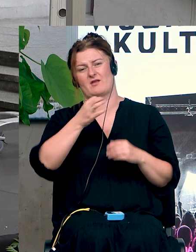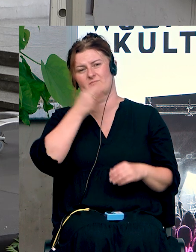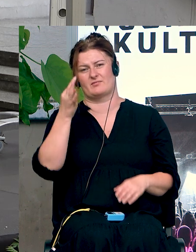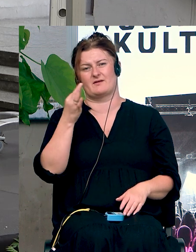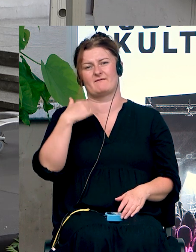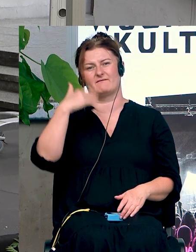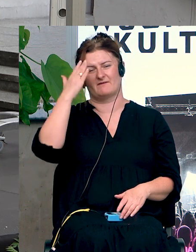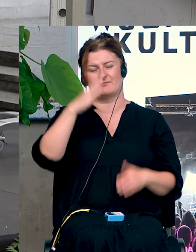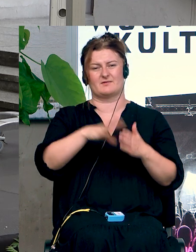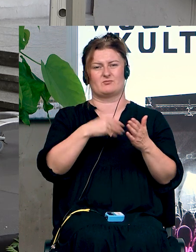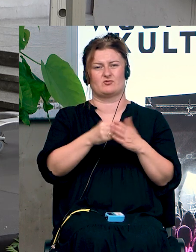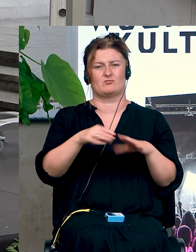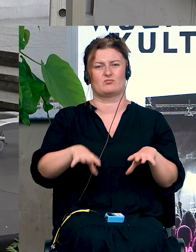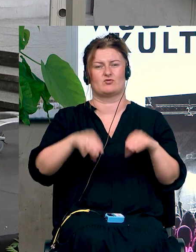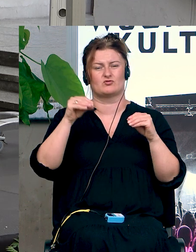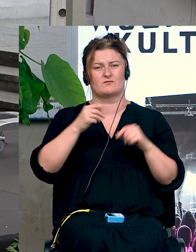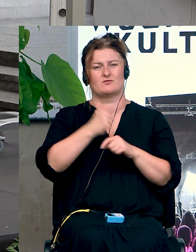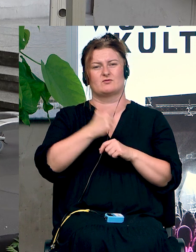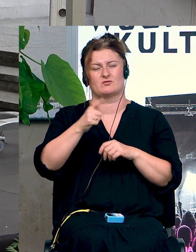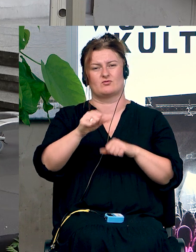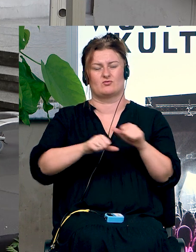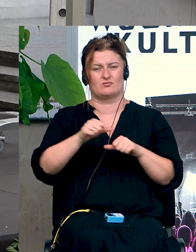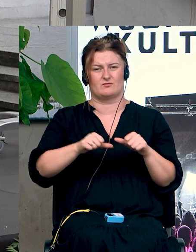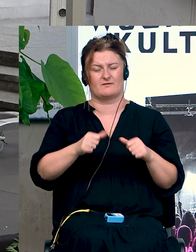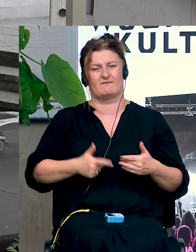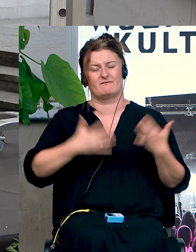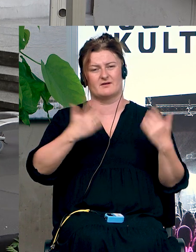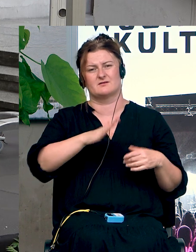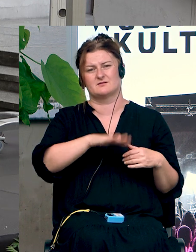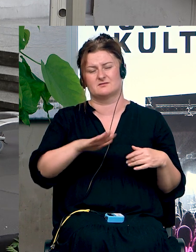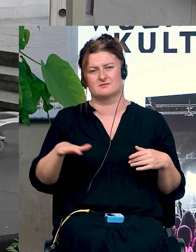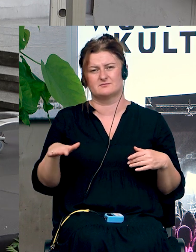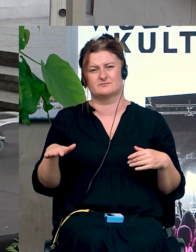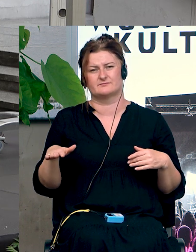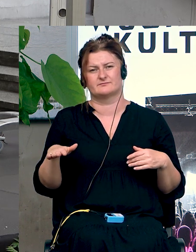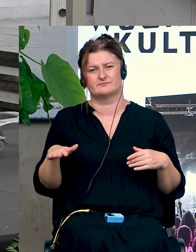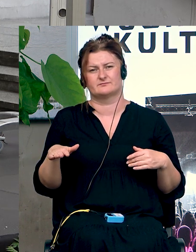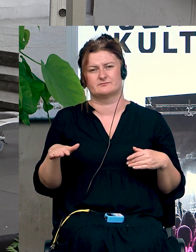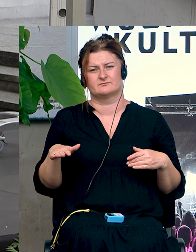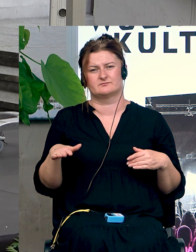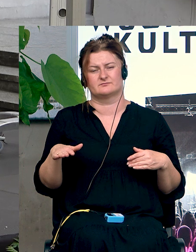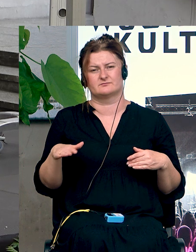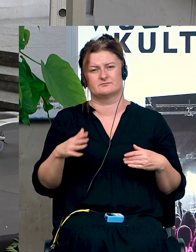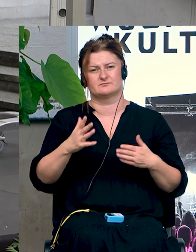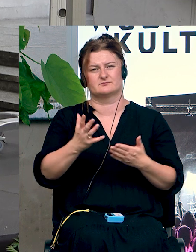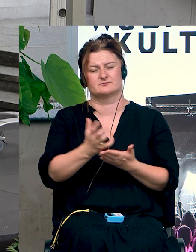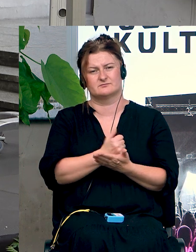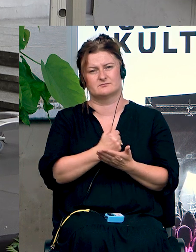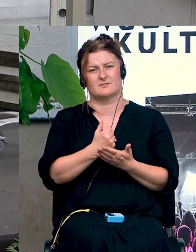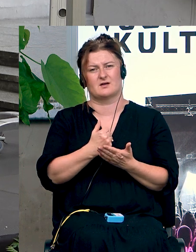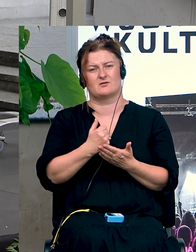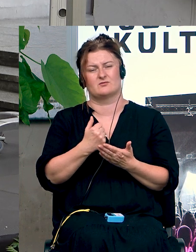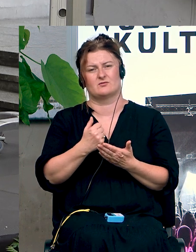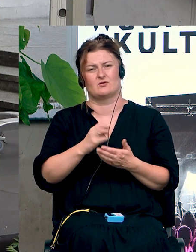на початку 22-го року дуже багато дітей повезли з собою мою книжку в евакуацію, яка